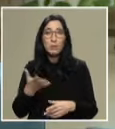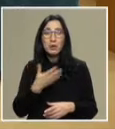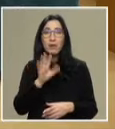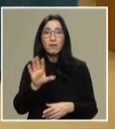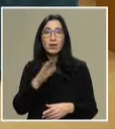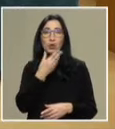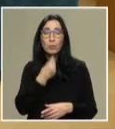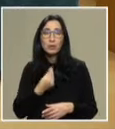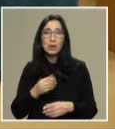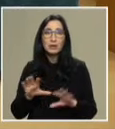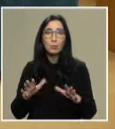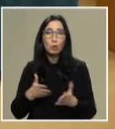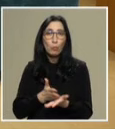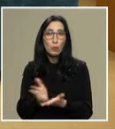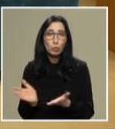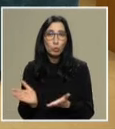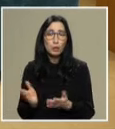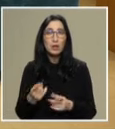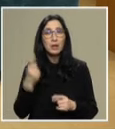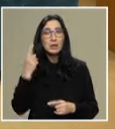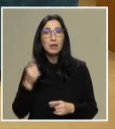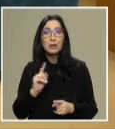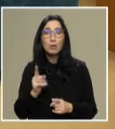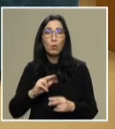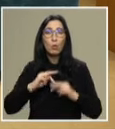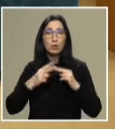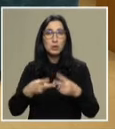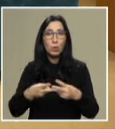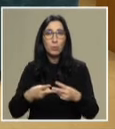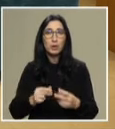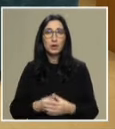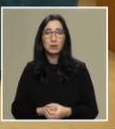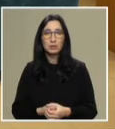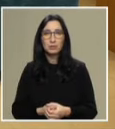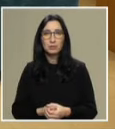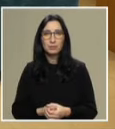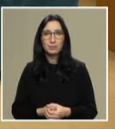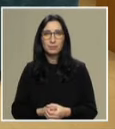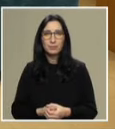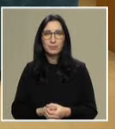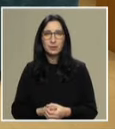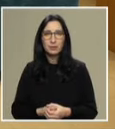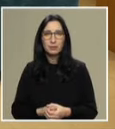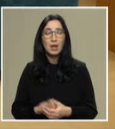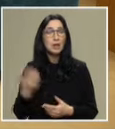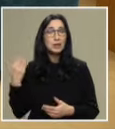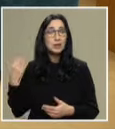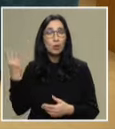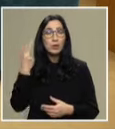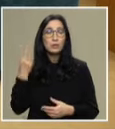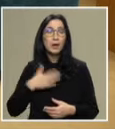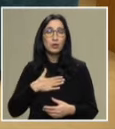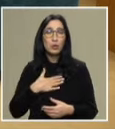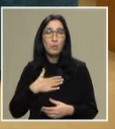с подобни отклонения? Знаят ли теб към кого да се обърнат при такива обстоятелства? Заповядай. Наскоро разбрах, че